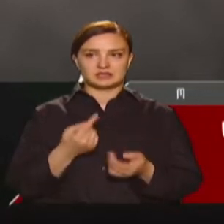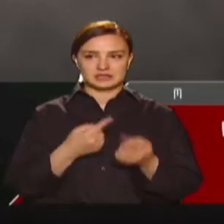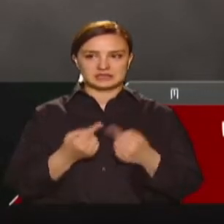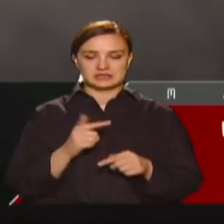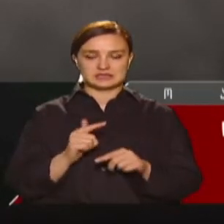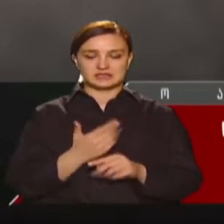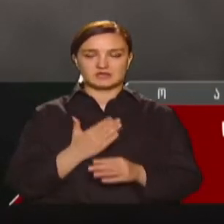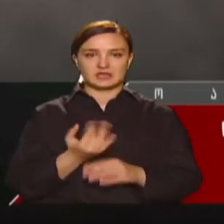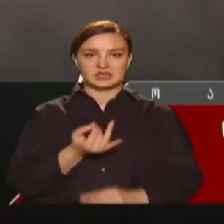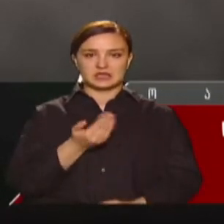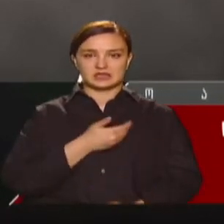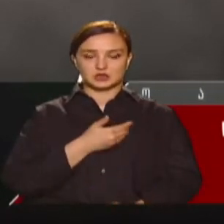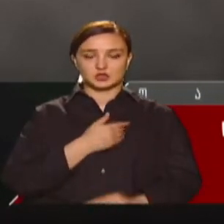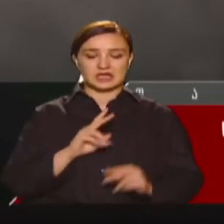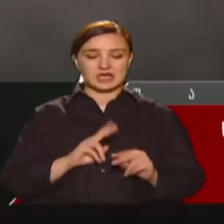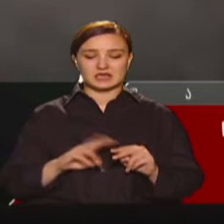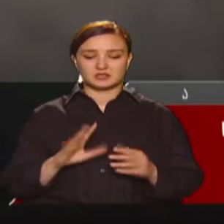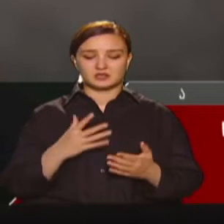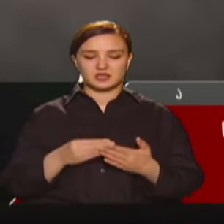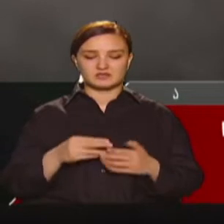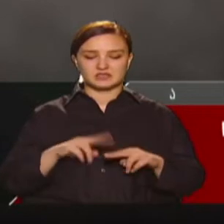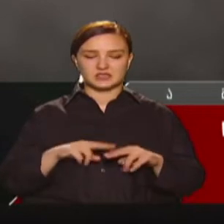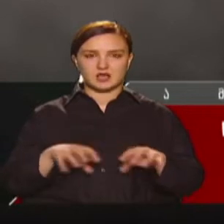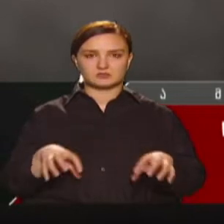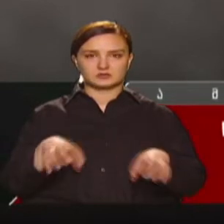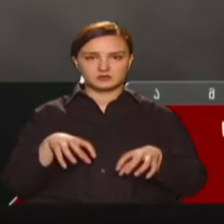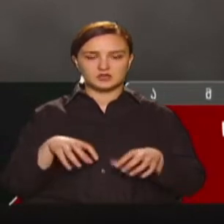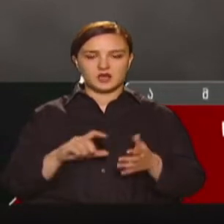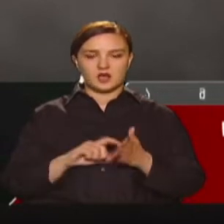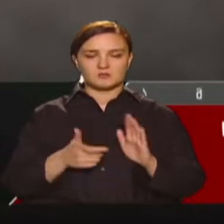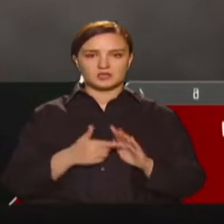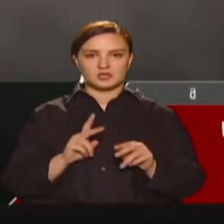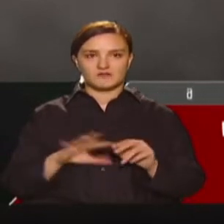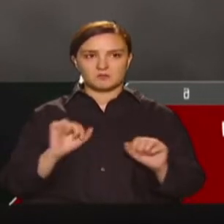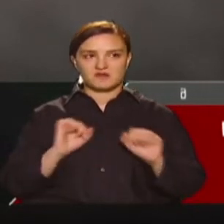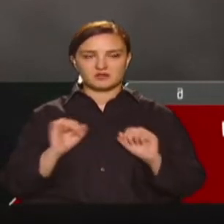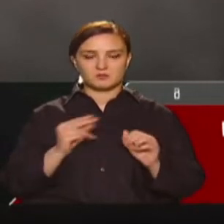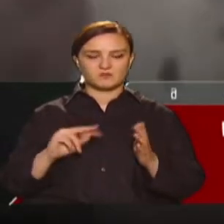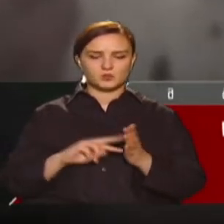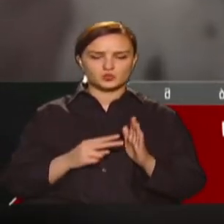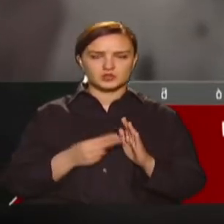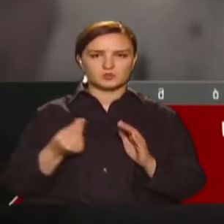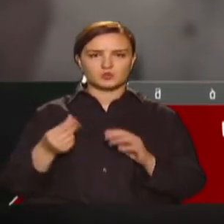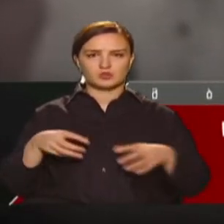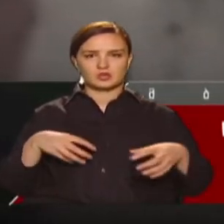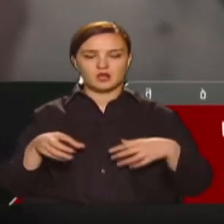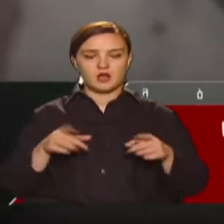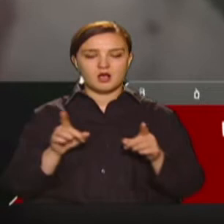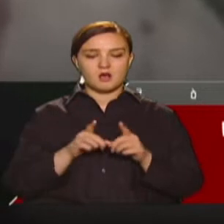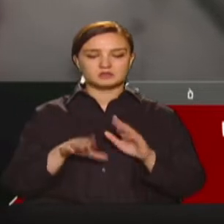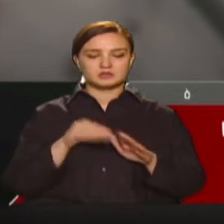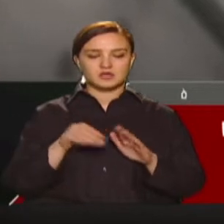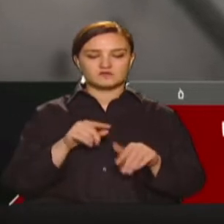არიან დაინტერესებული არ დაკარგონ საპარლამენტო სკამი, კაბინეტი, მივლინებები, ბიუჯეტის ფული, საარჩევნო